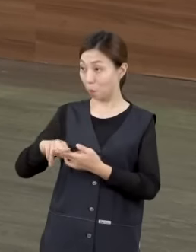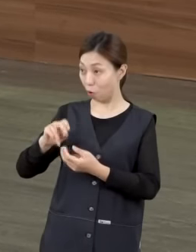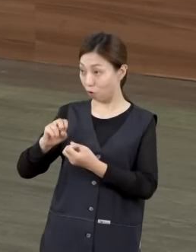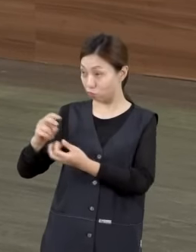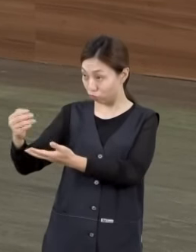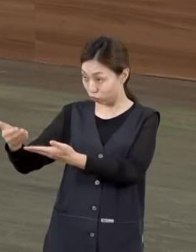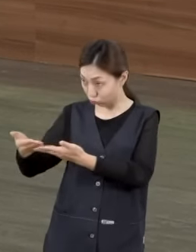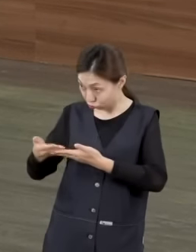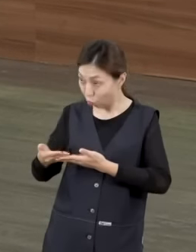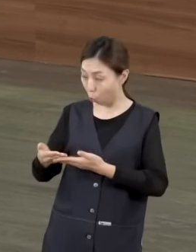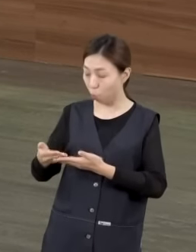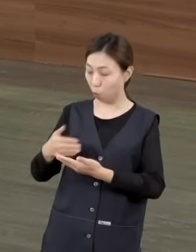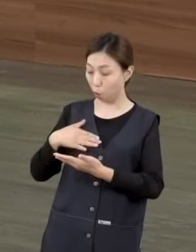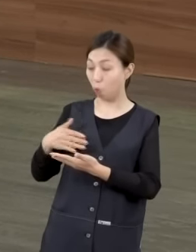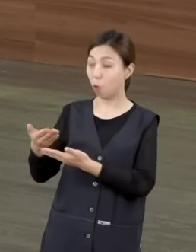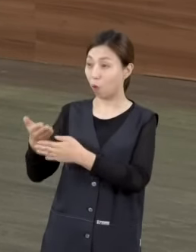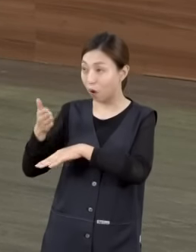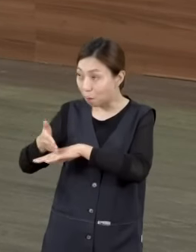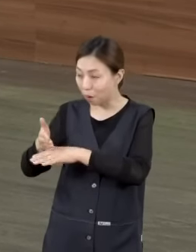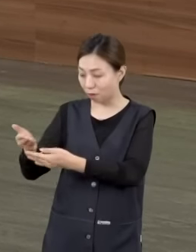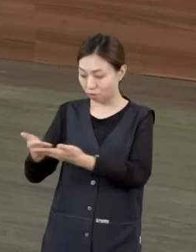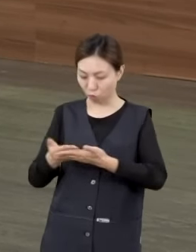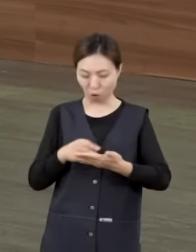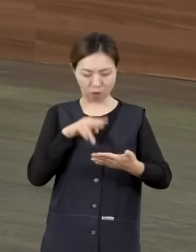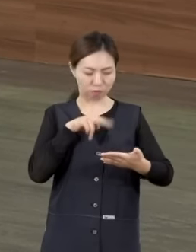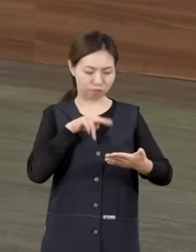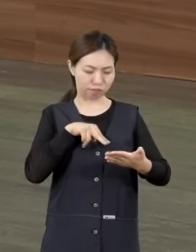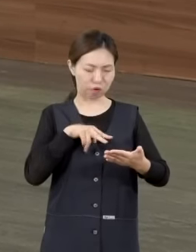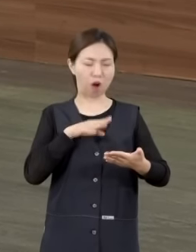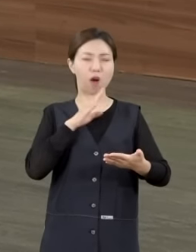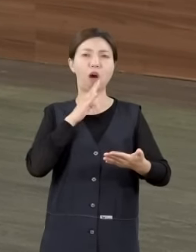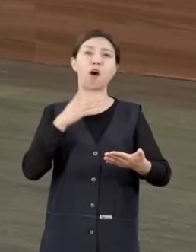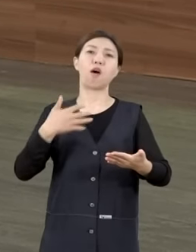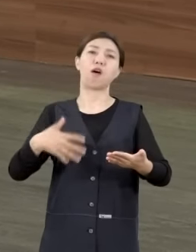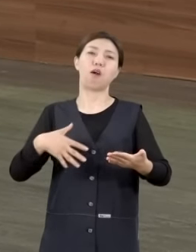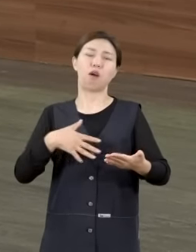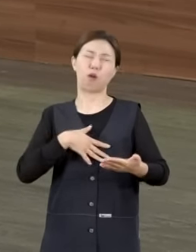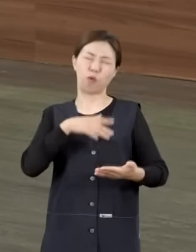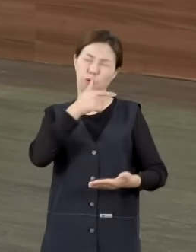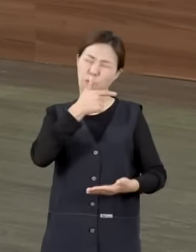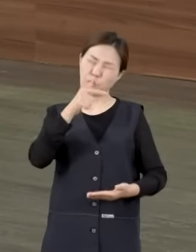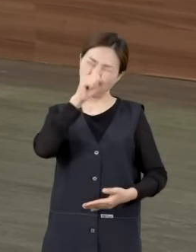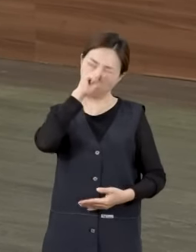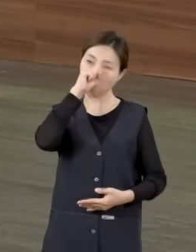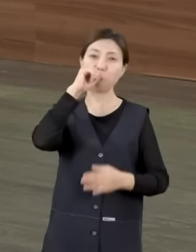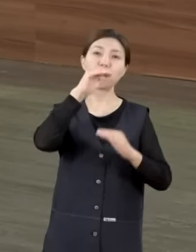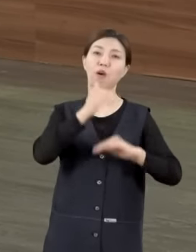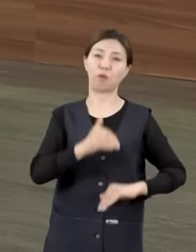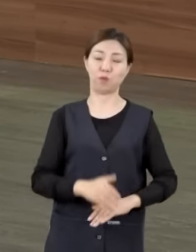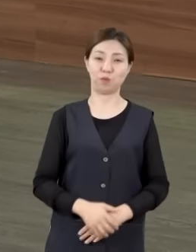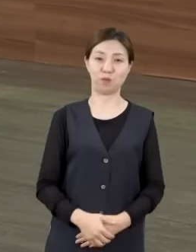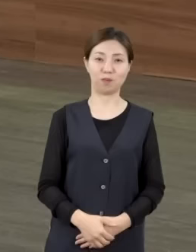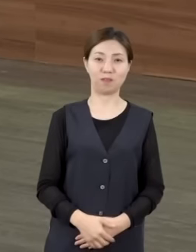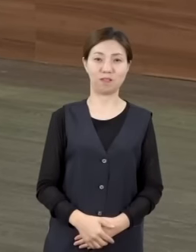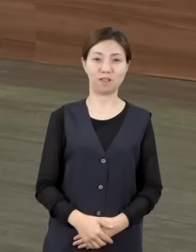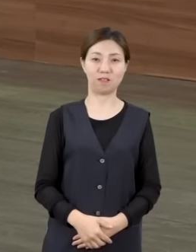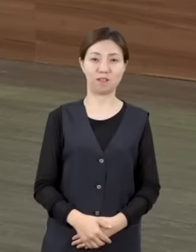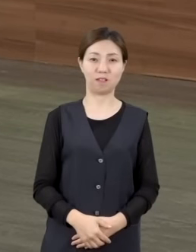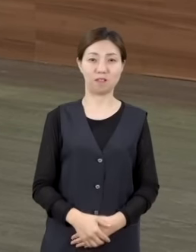주셨습니다 그래서 딱 봤는데 아 내용이 너무 좋아요 참 내용이 너무